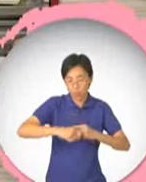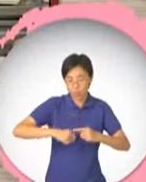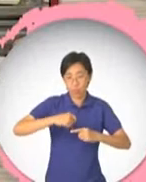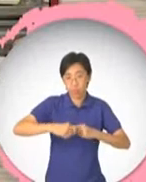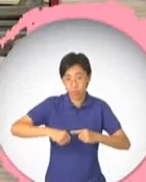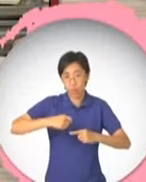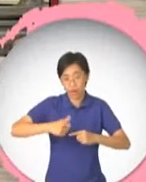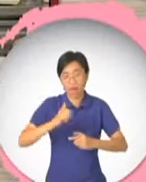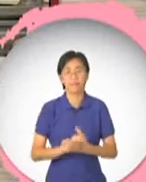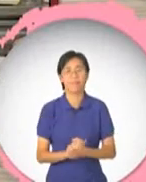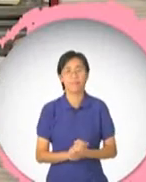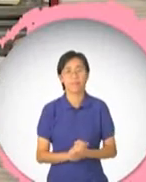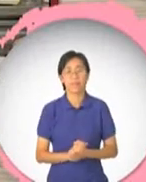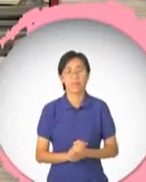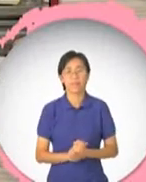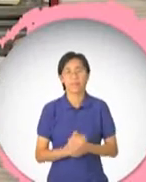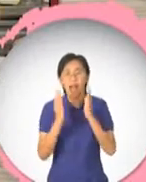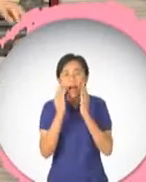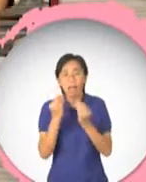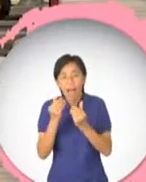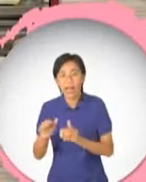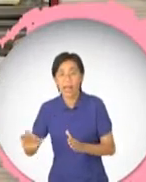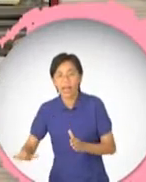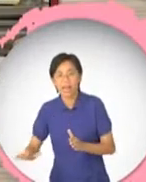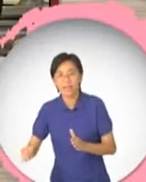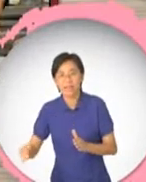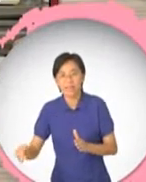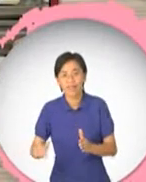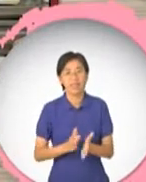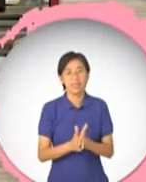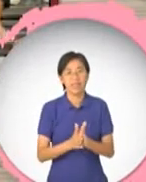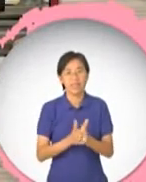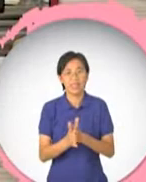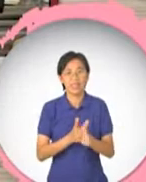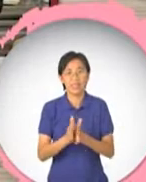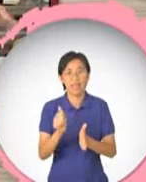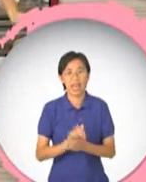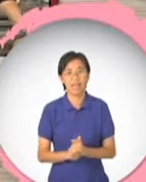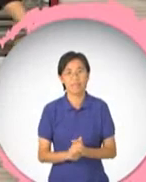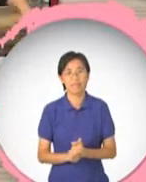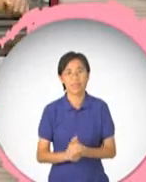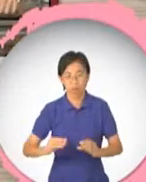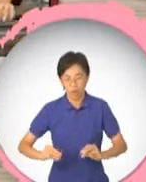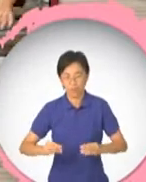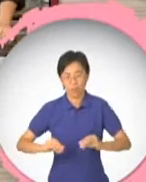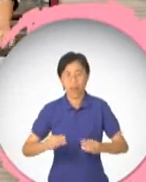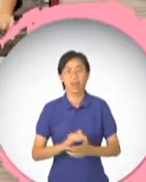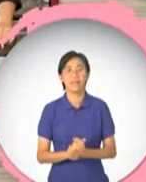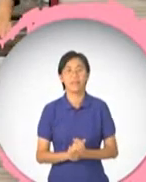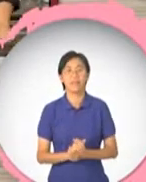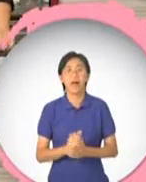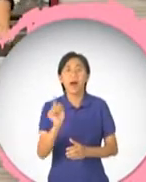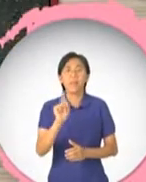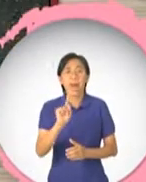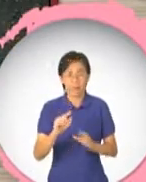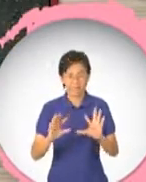ค่ะคุณก็ใช้แป้งนวลช่วยได้นะคะถ้าติดเนื่องจากว่าก้อนโดถ้ามีความนุ่มมากจะมีลักษณะที่ค่อนข้างที่จะเหนอะหนะหน่อย